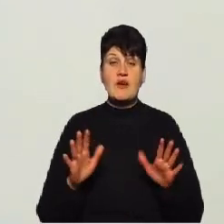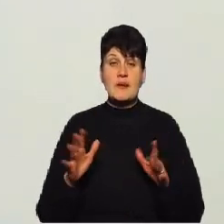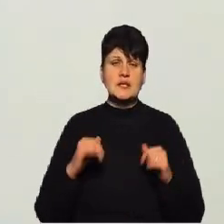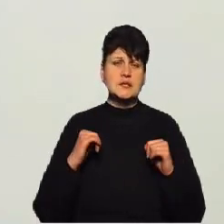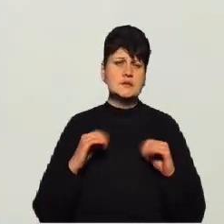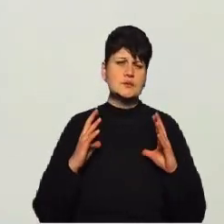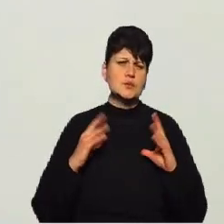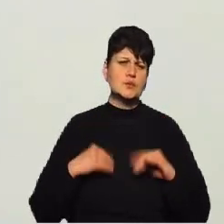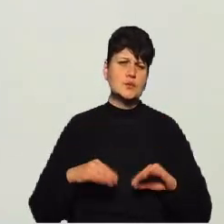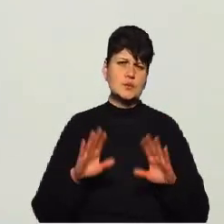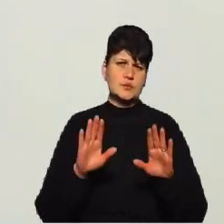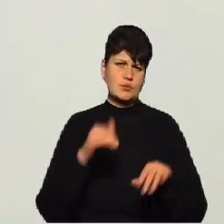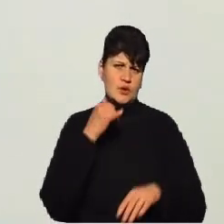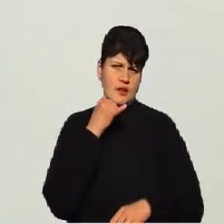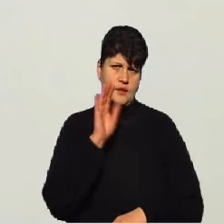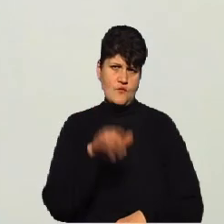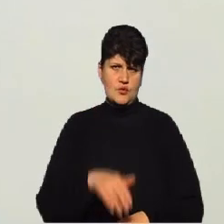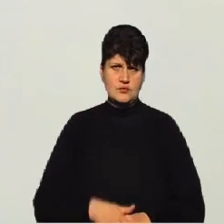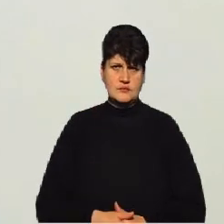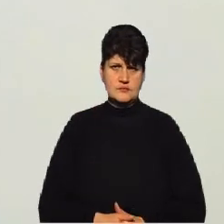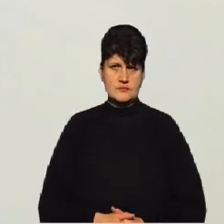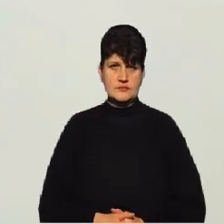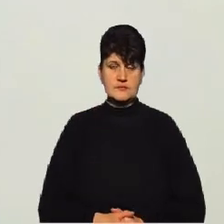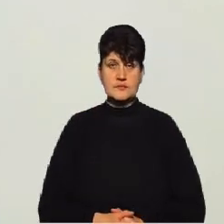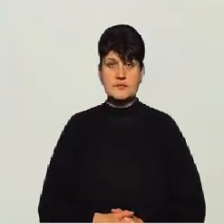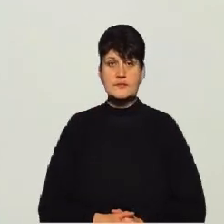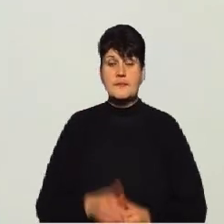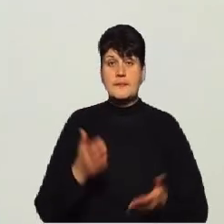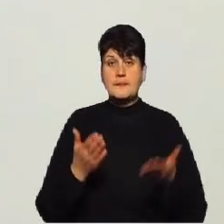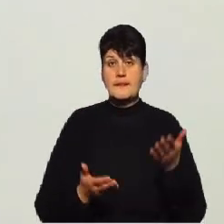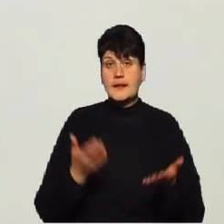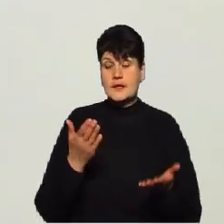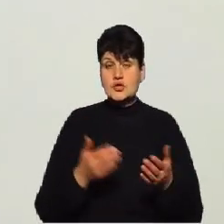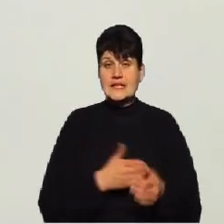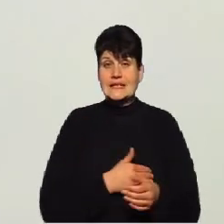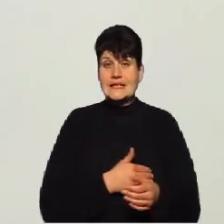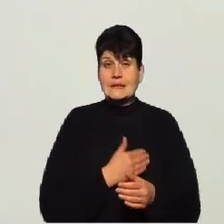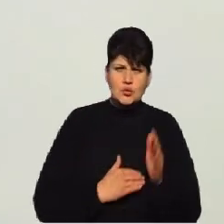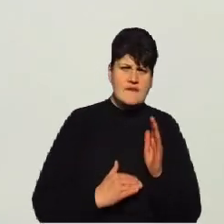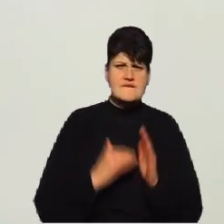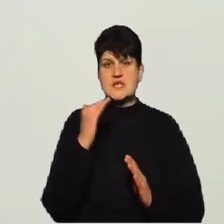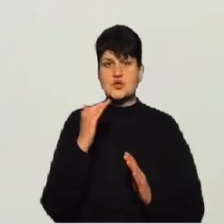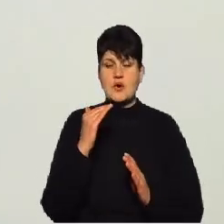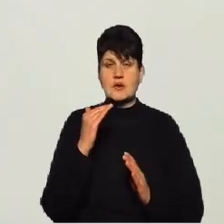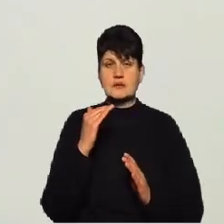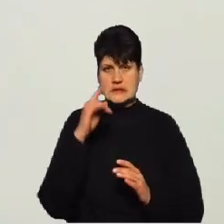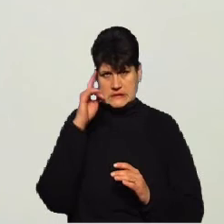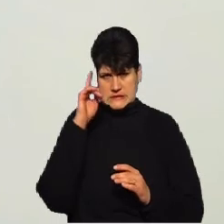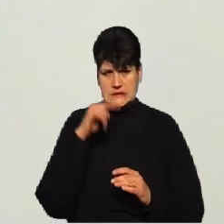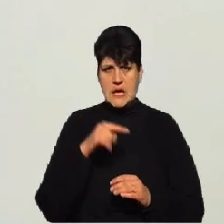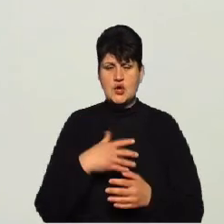її навіть по телефону. І якщо все ж таки температура висока, знаю, що вагітним теж не